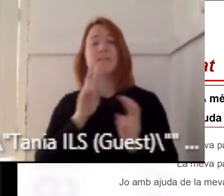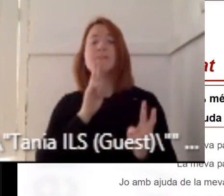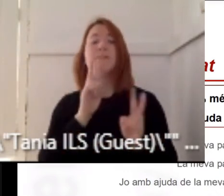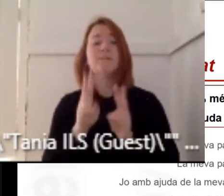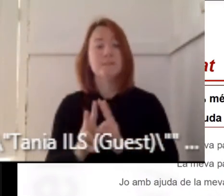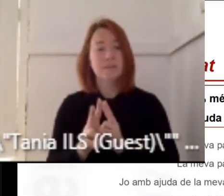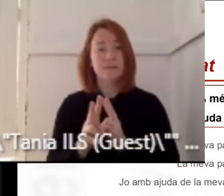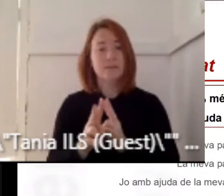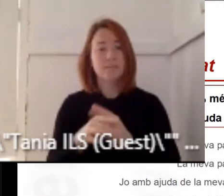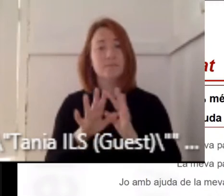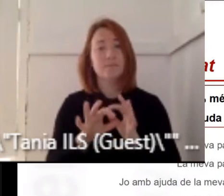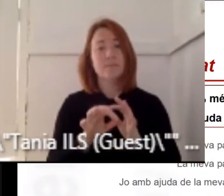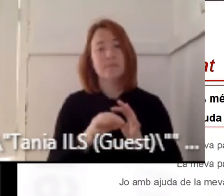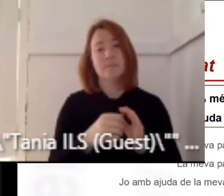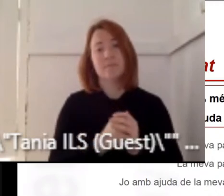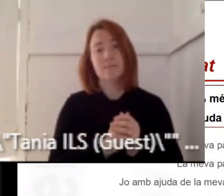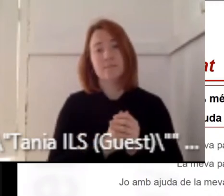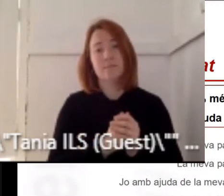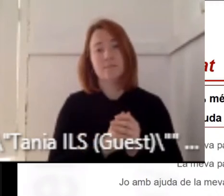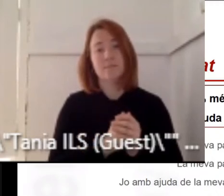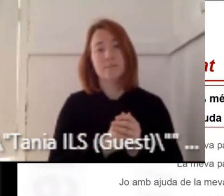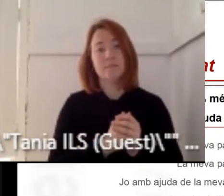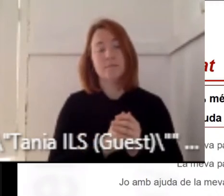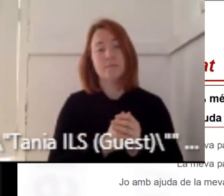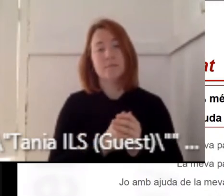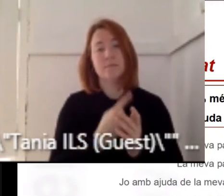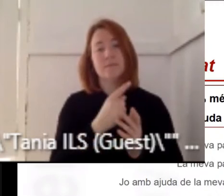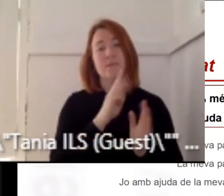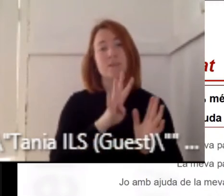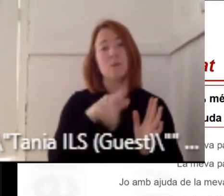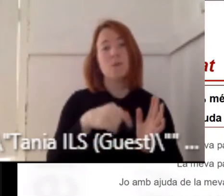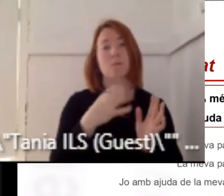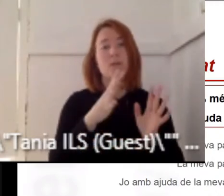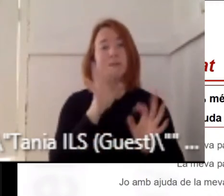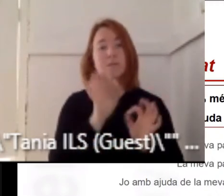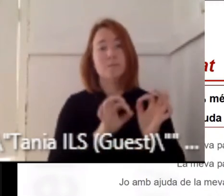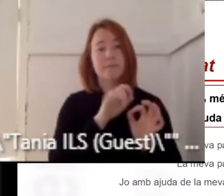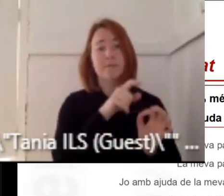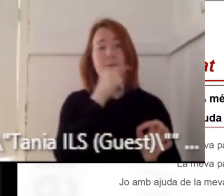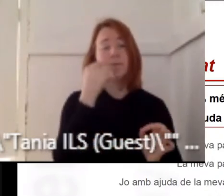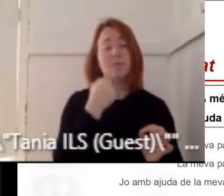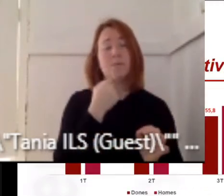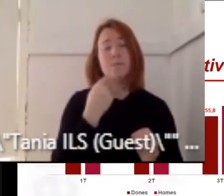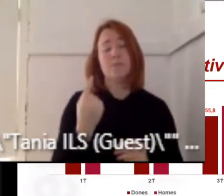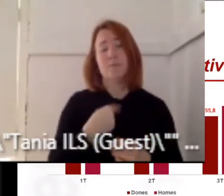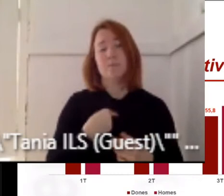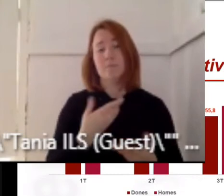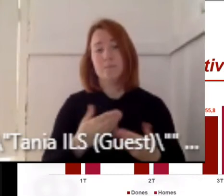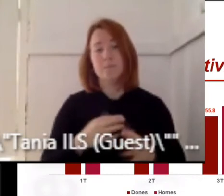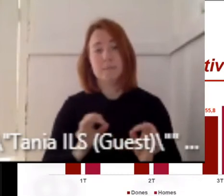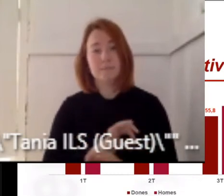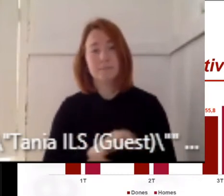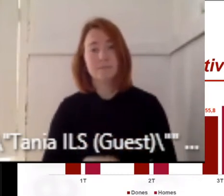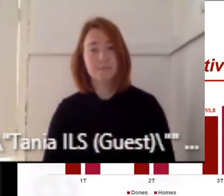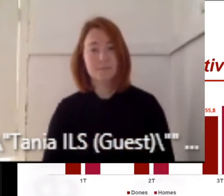el 9,2% dels homes. Per tant, també important doncs, analitzar cadascun d'aquests